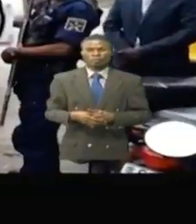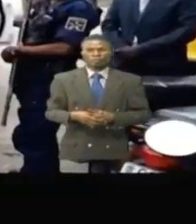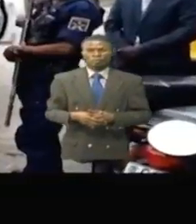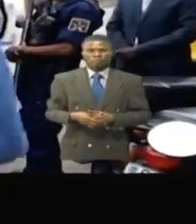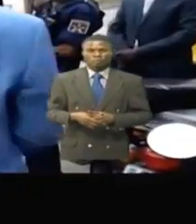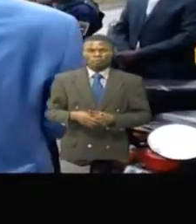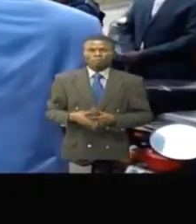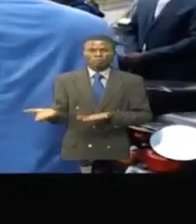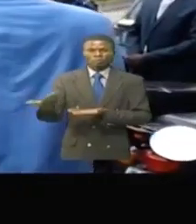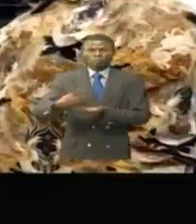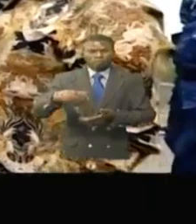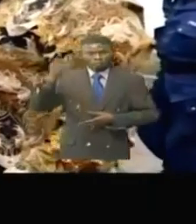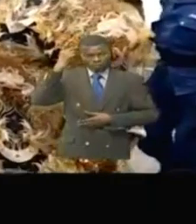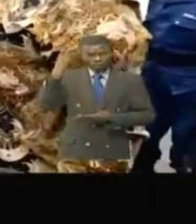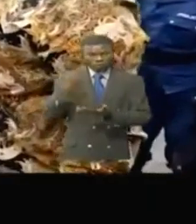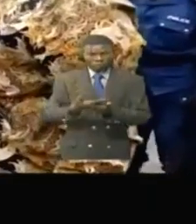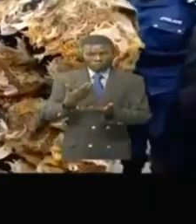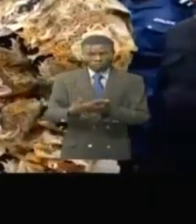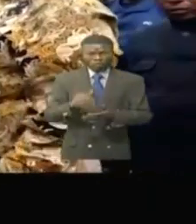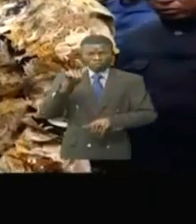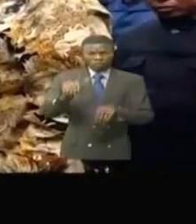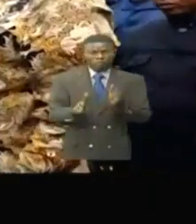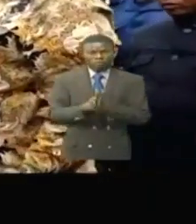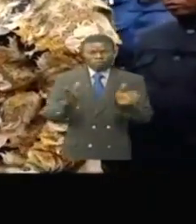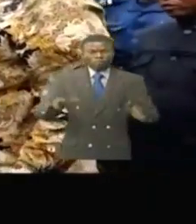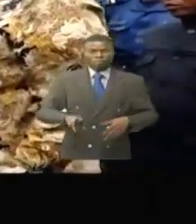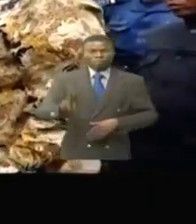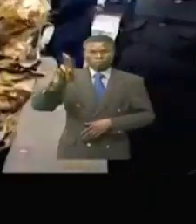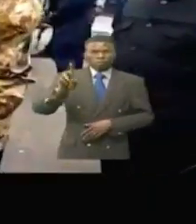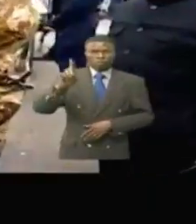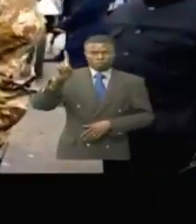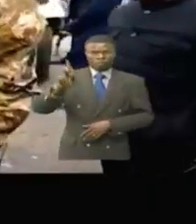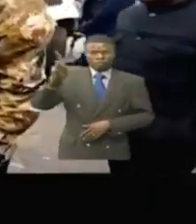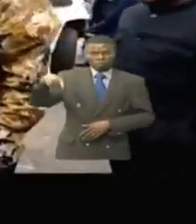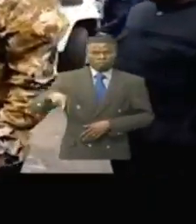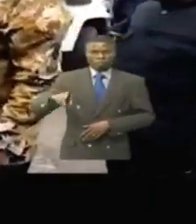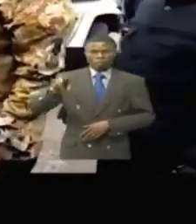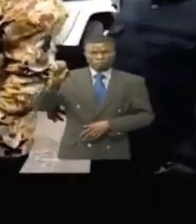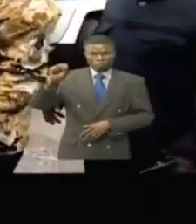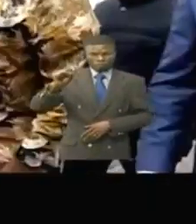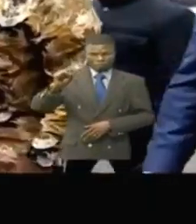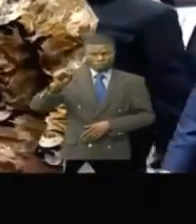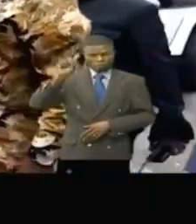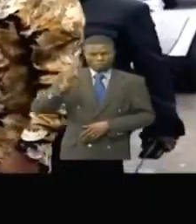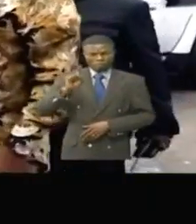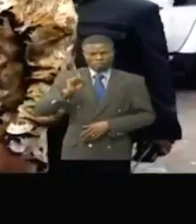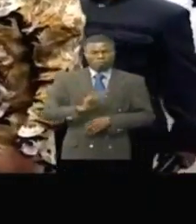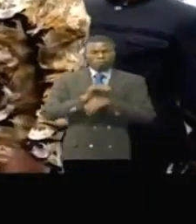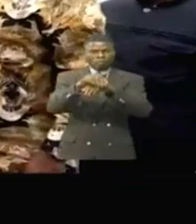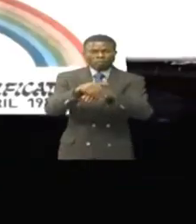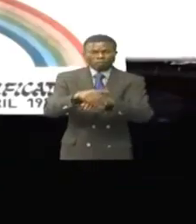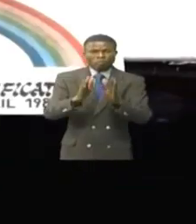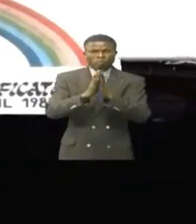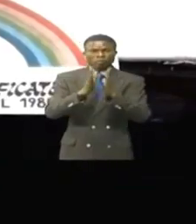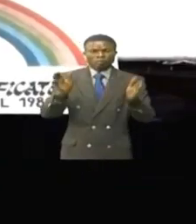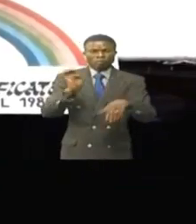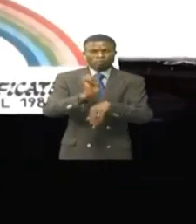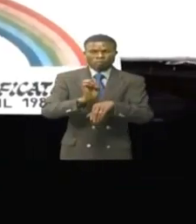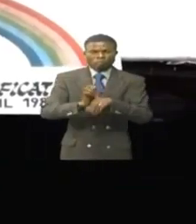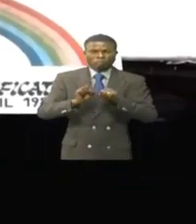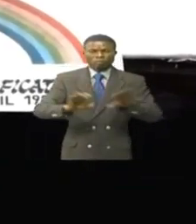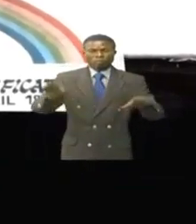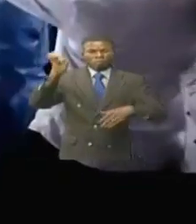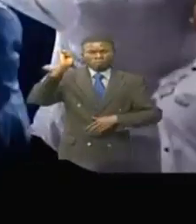Aussitôt rentré à Kinshasa, le secrétaire général de l'IDPS se vit dans l'obligation d'aller répondre à l'invitation de l'église évangélique